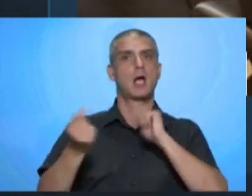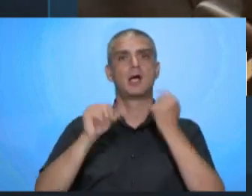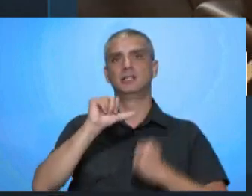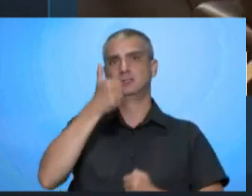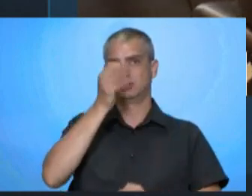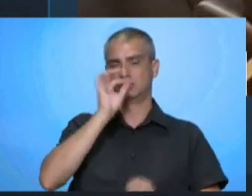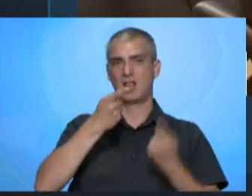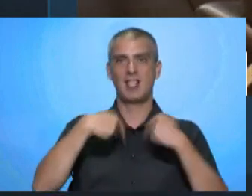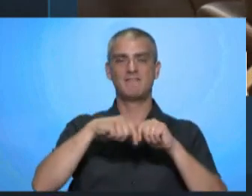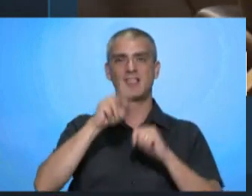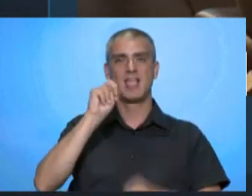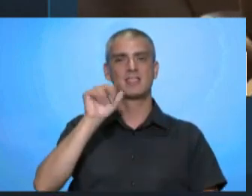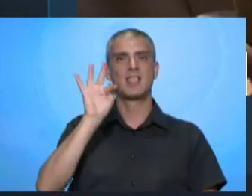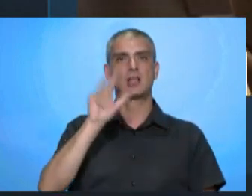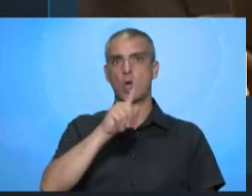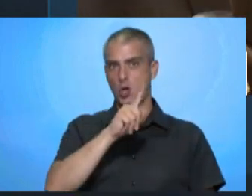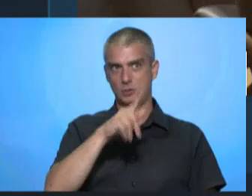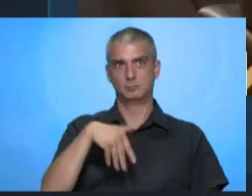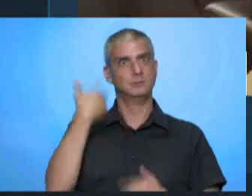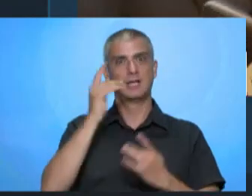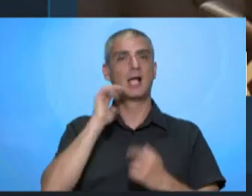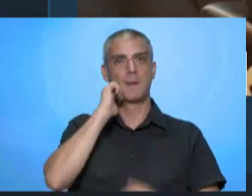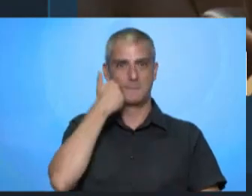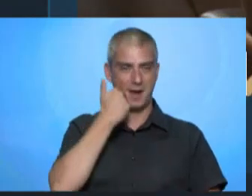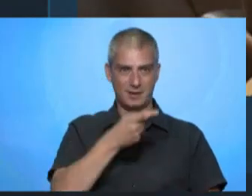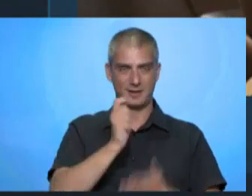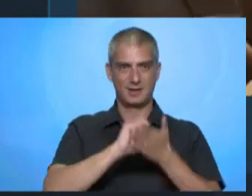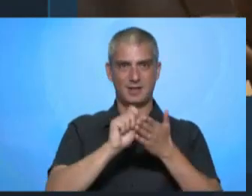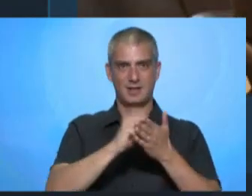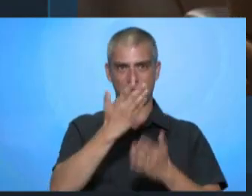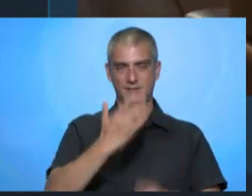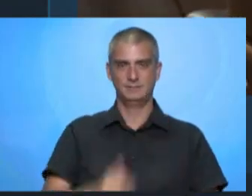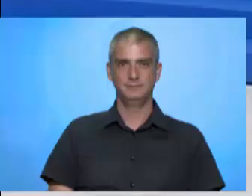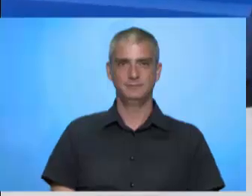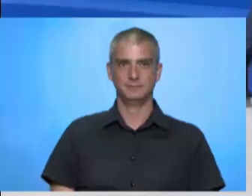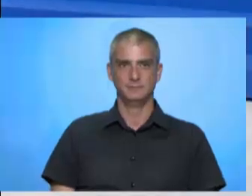של ועידת נאטו, שצפוי להיות סוער הרבה יותר גם מחר, בכתבה שהכנו מבריסל.